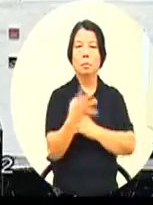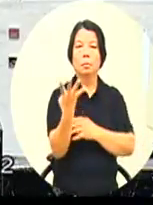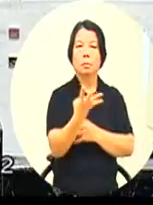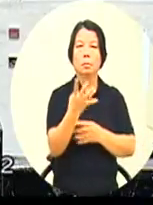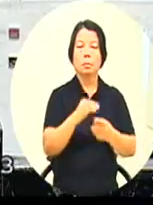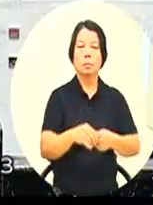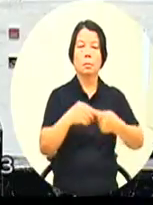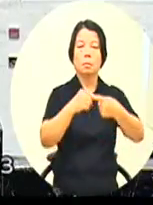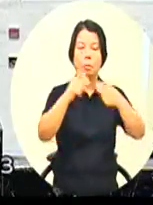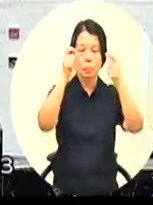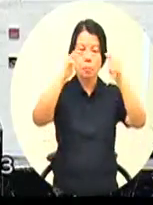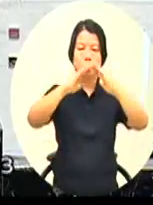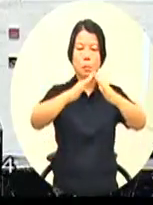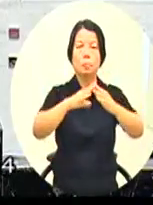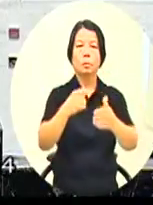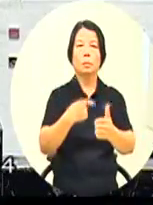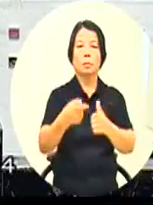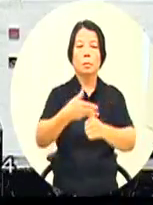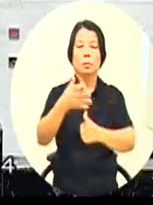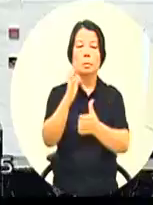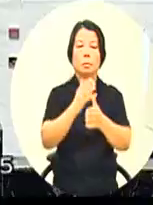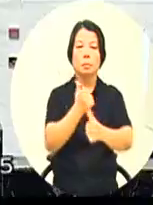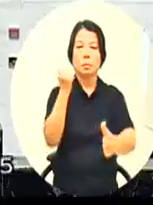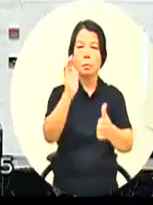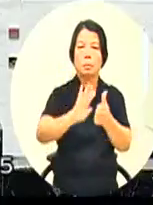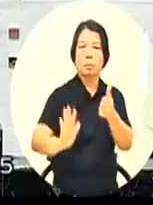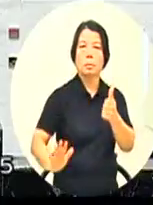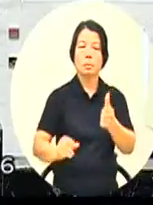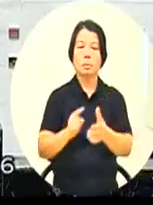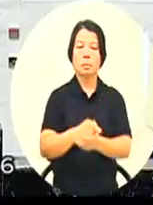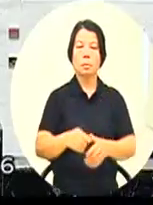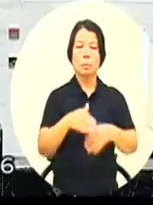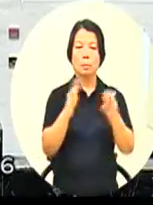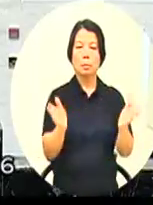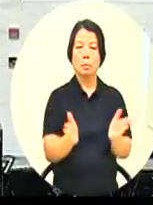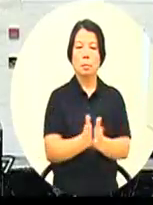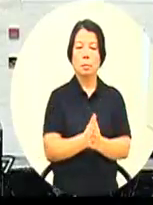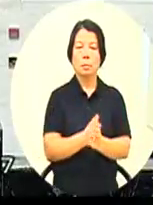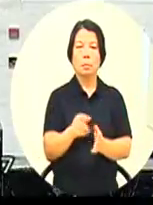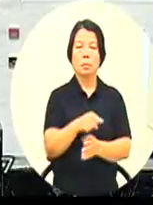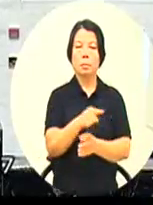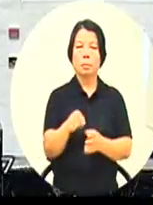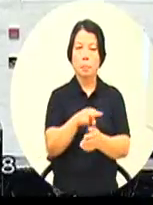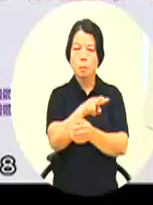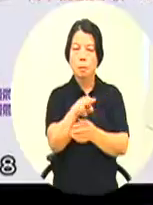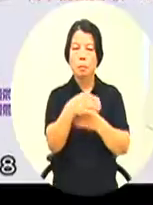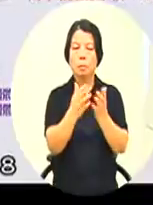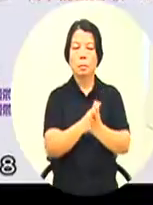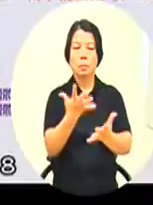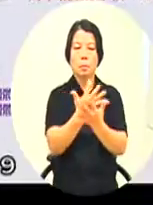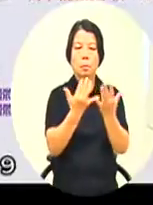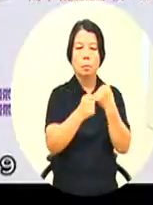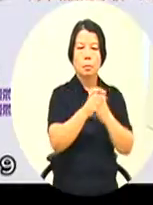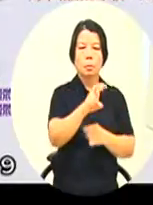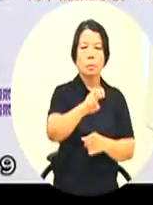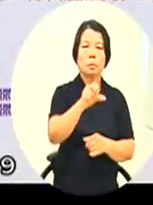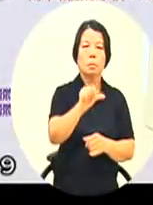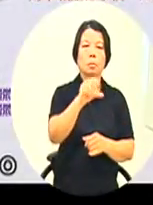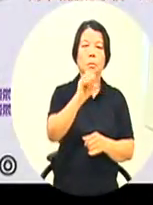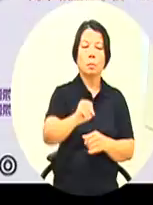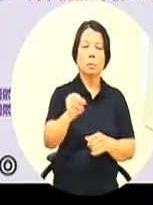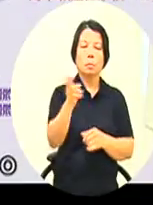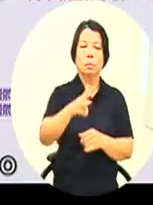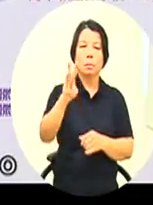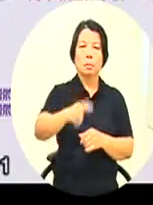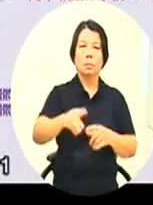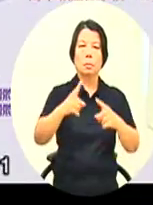这个高雄市的教育生态，让大家来能够了解我们全体的面貌。第一个是我们的学生人数在253,000多人，